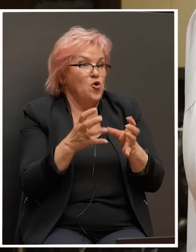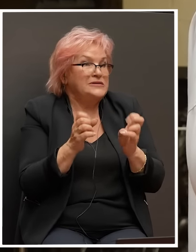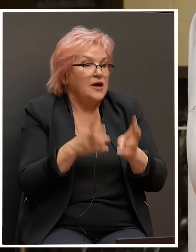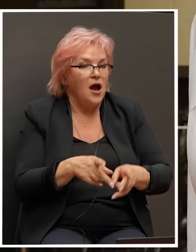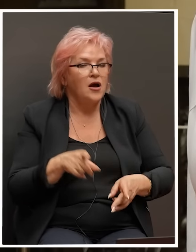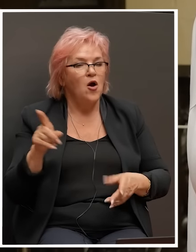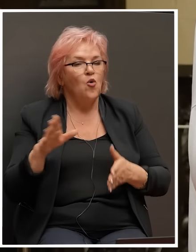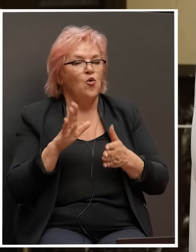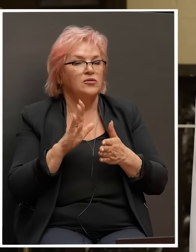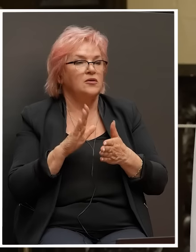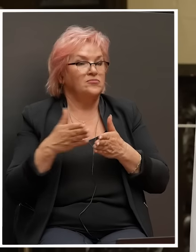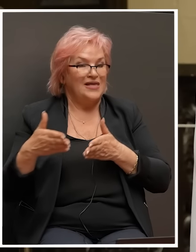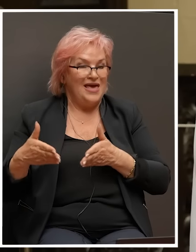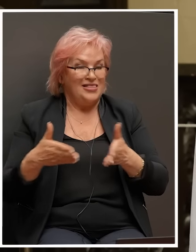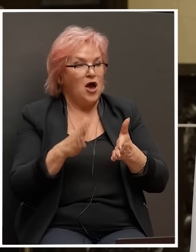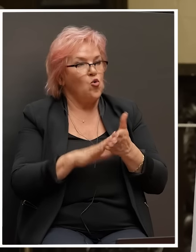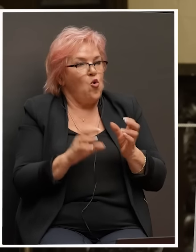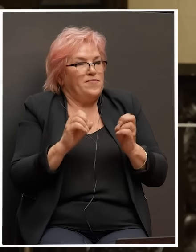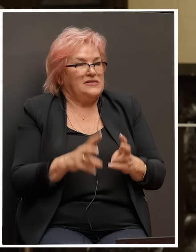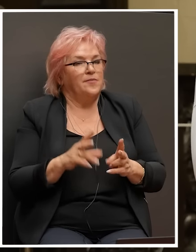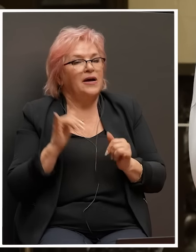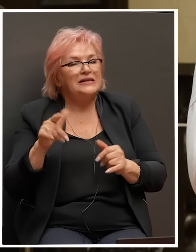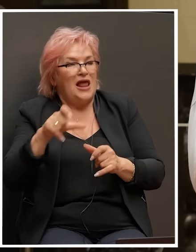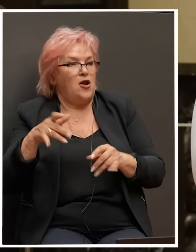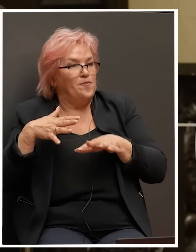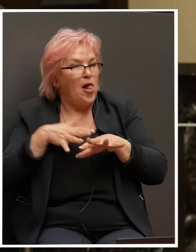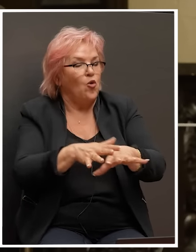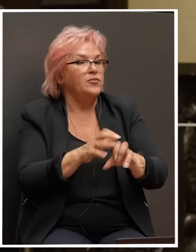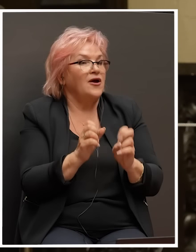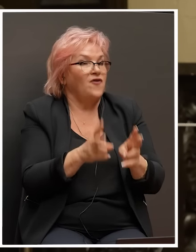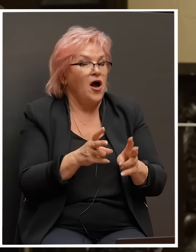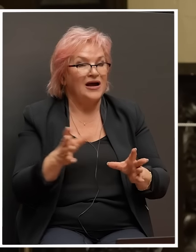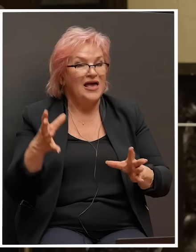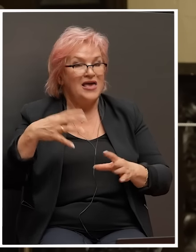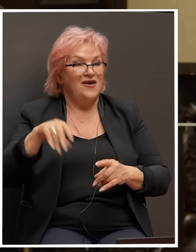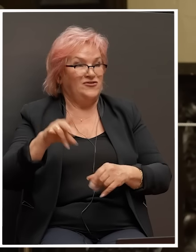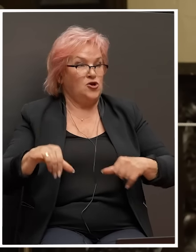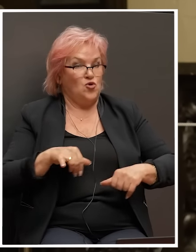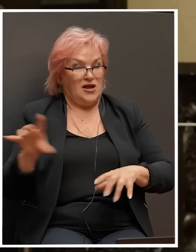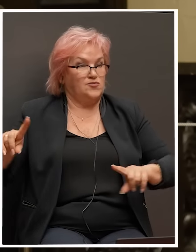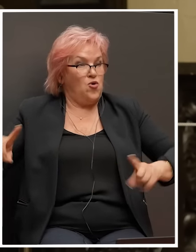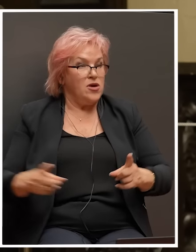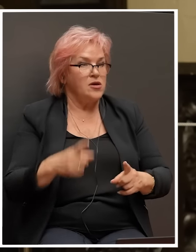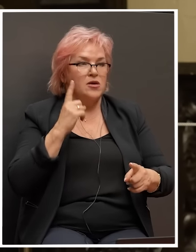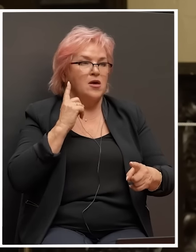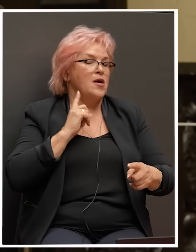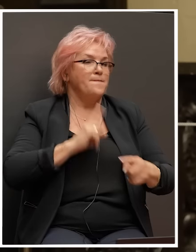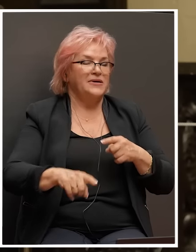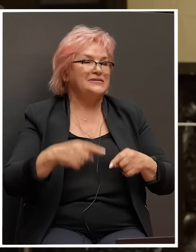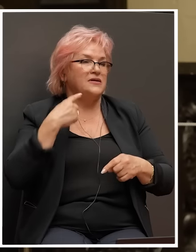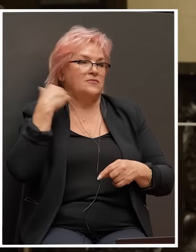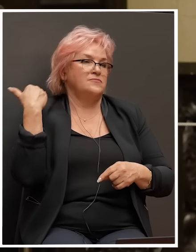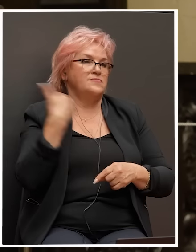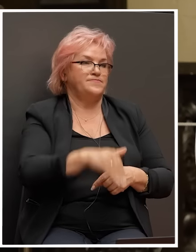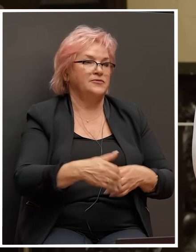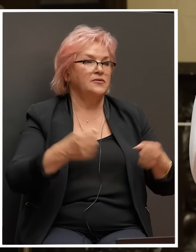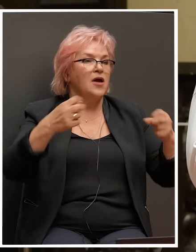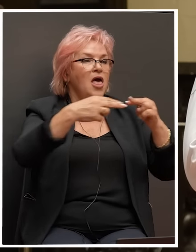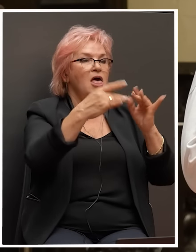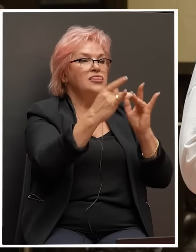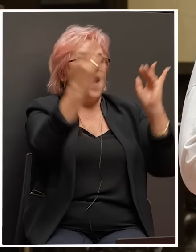Он обезопашивает дорогу в Рим для паломников очень простым способом. Все, кто пойман за разбой, немедленно казнятся, головы вешаются на мост Святого